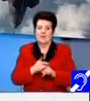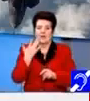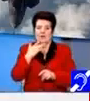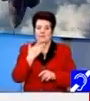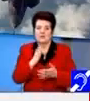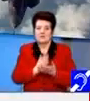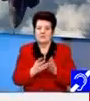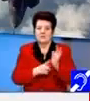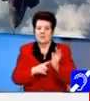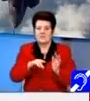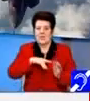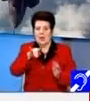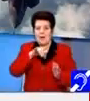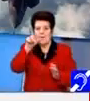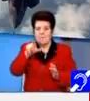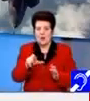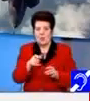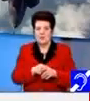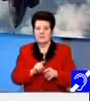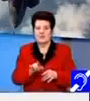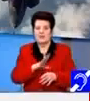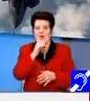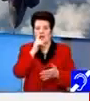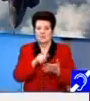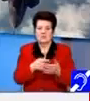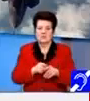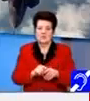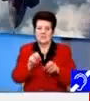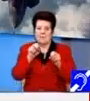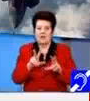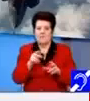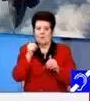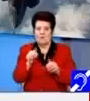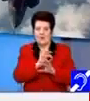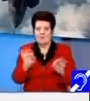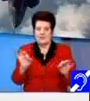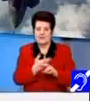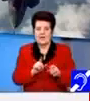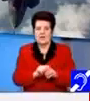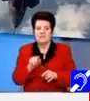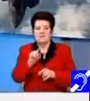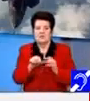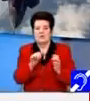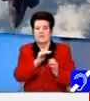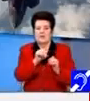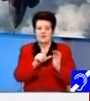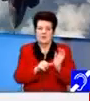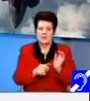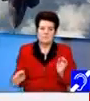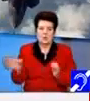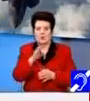Unite sunt doar 6 piloți sub gradul de colonel care au ajuns la această performanță. În mod normal, un pilot mediu de F-16 adună în